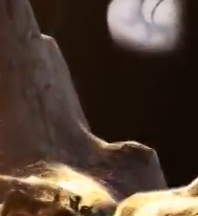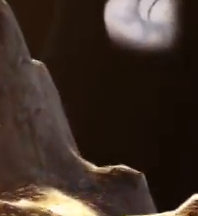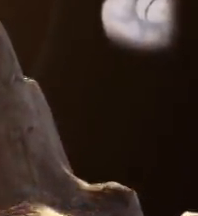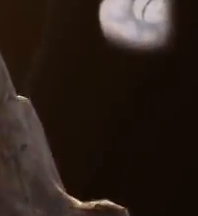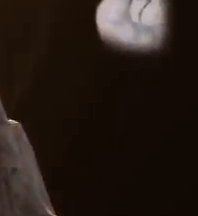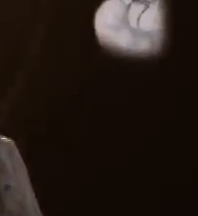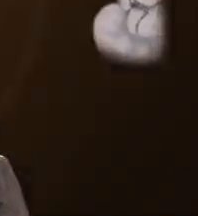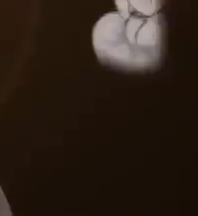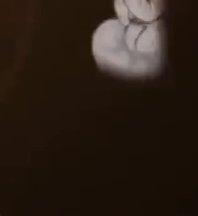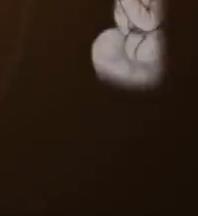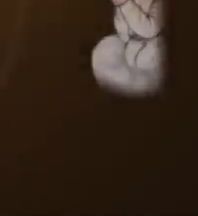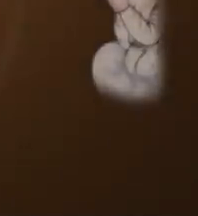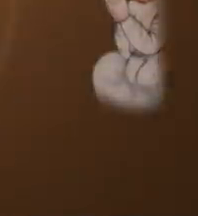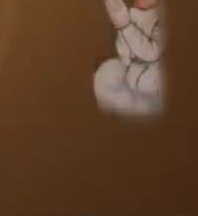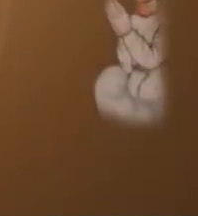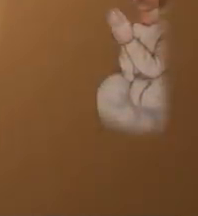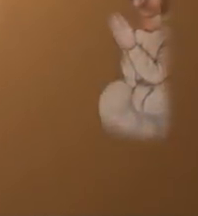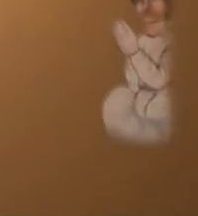እልልታ ለዚህ